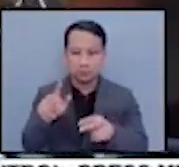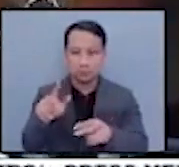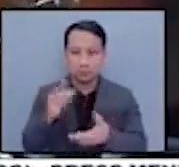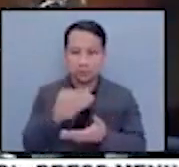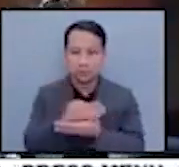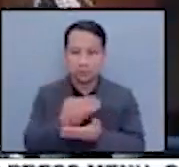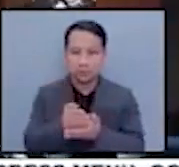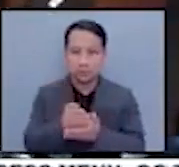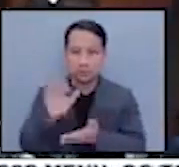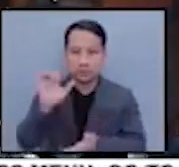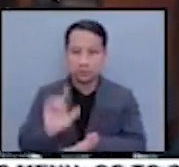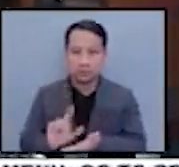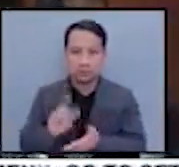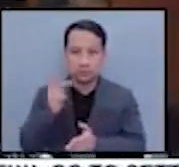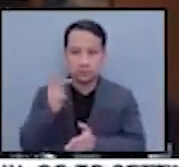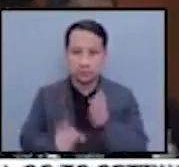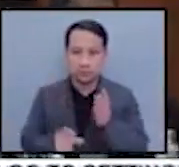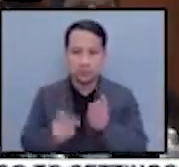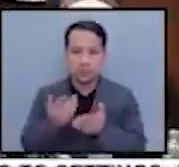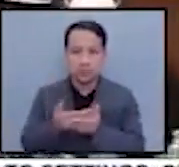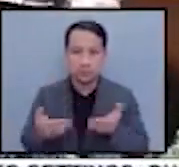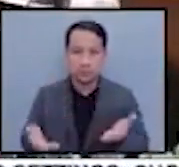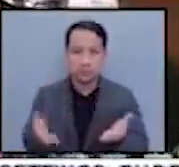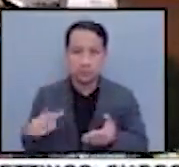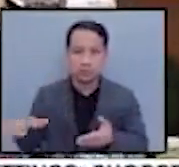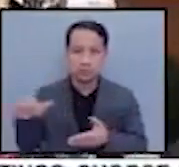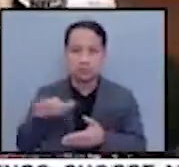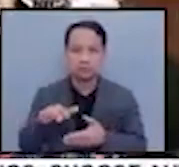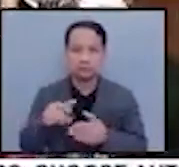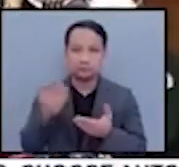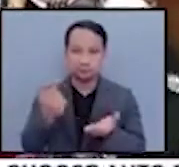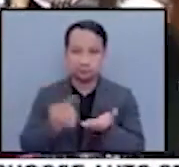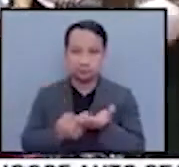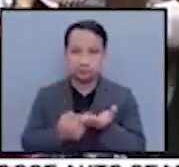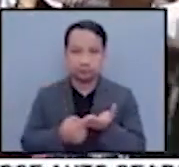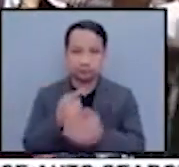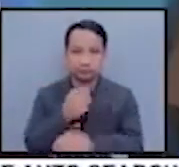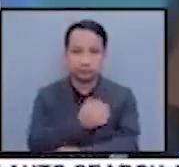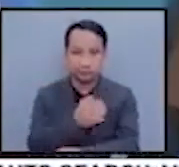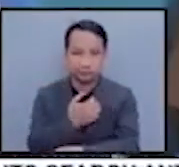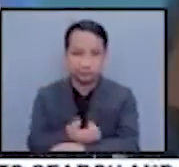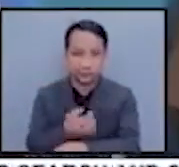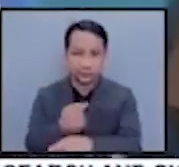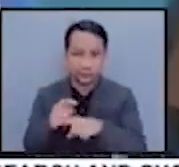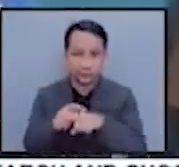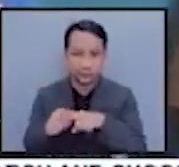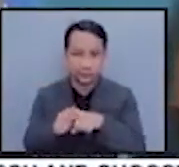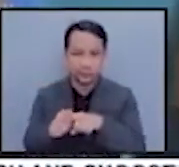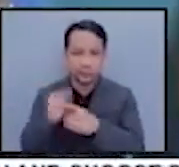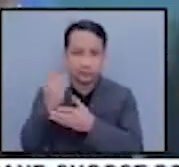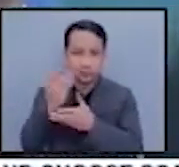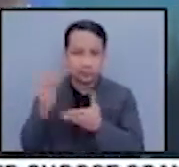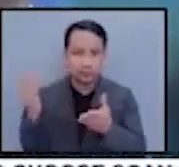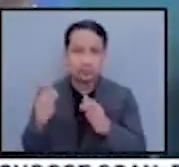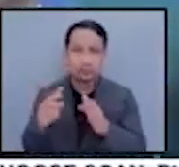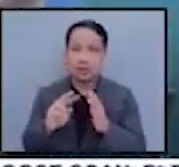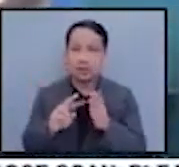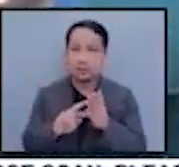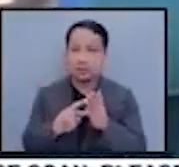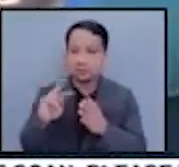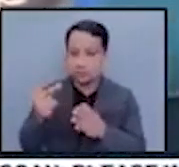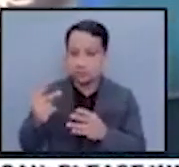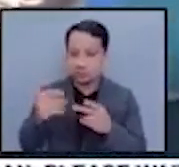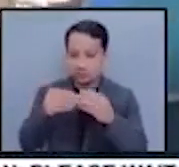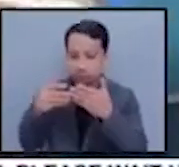pagpapababa ng presyo ng mga pangunahing bilihin at usapin ng enerhiya. Bukod dito, napag-usapan din ng dalawang leader ng Kamara ang